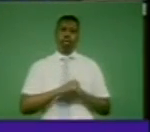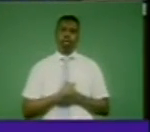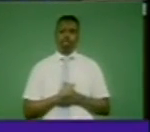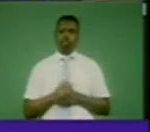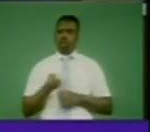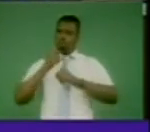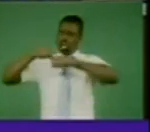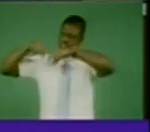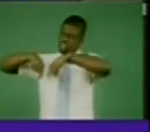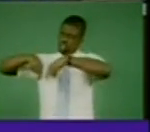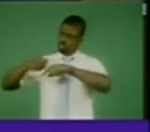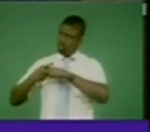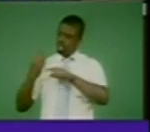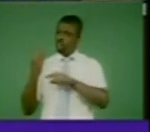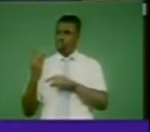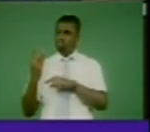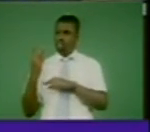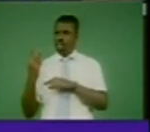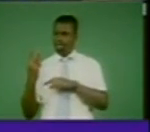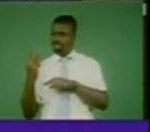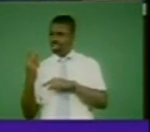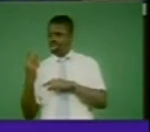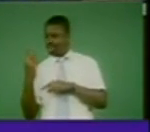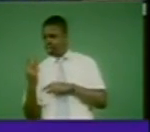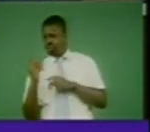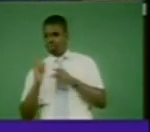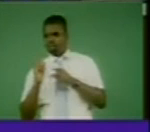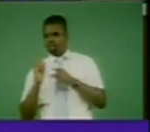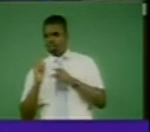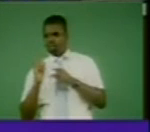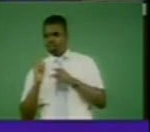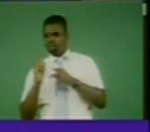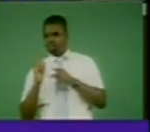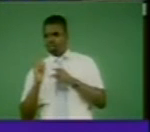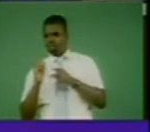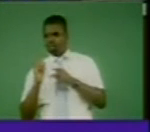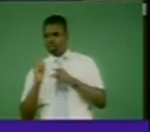kura ya chini ilikuwa ni 333, kura ya juu ilikuwa ni 334.